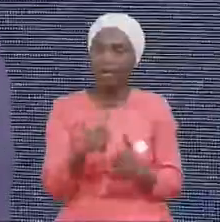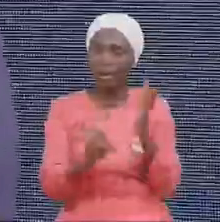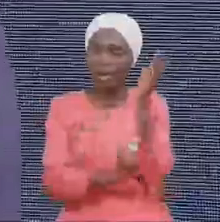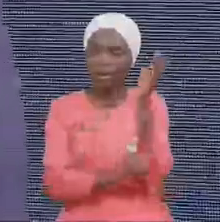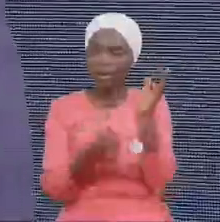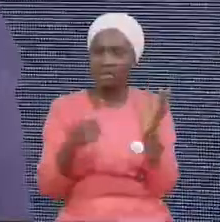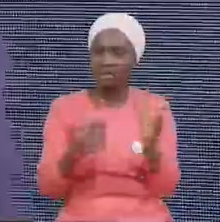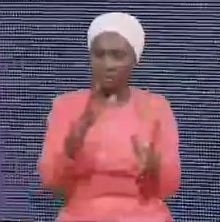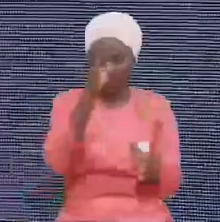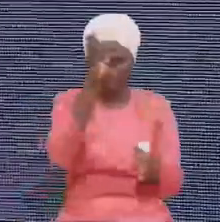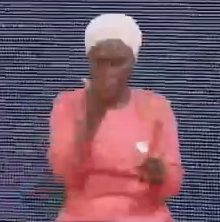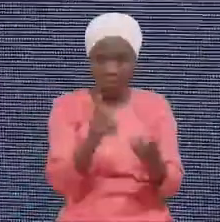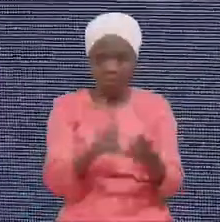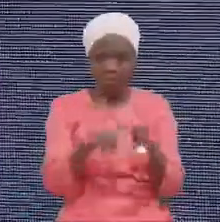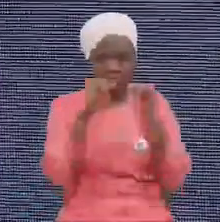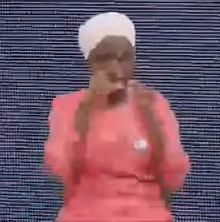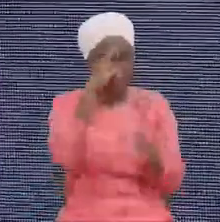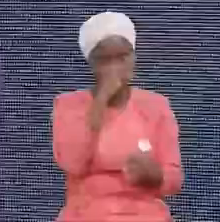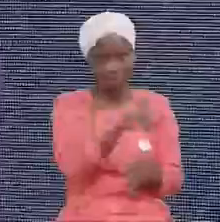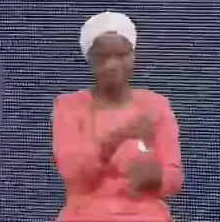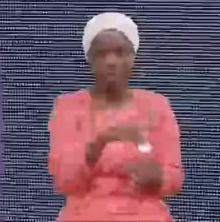Quand Isaac, le père, voulait le bénir,